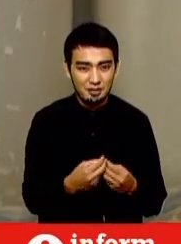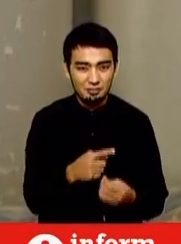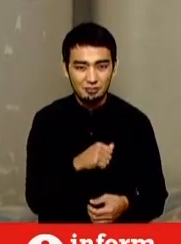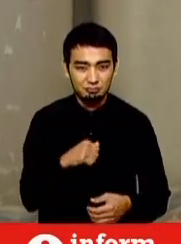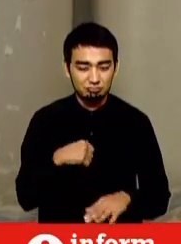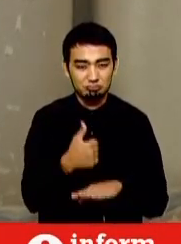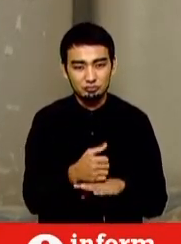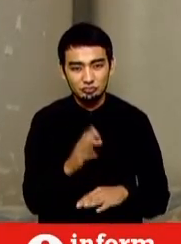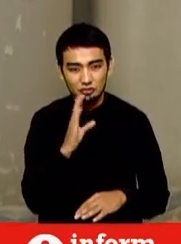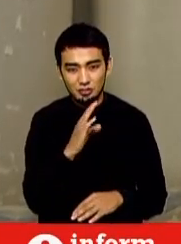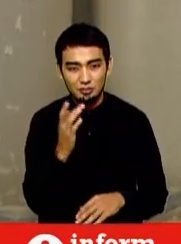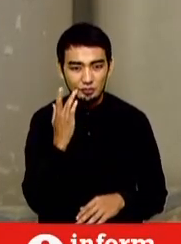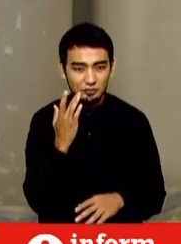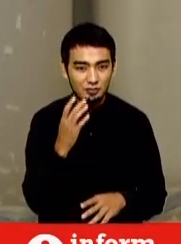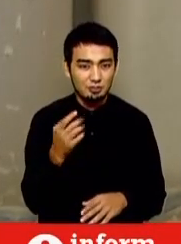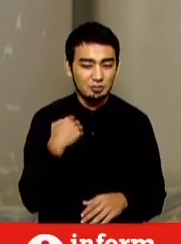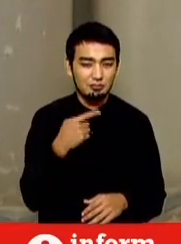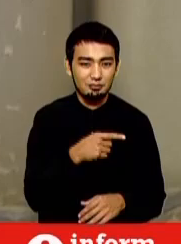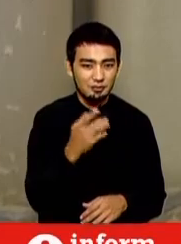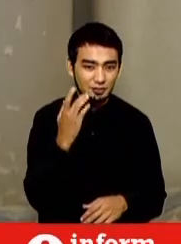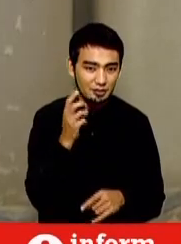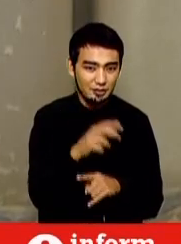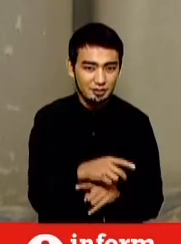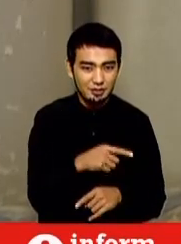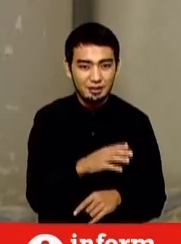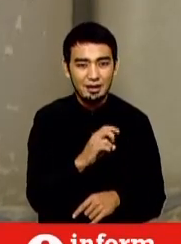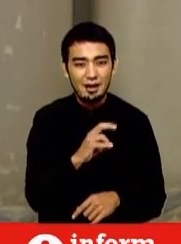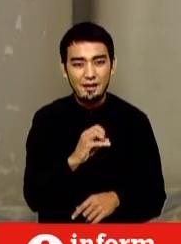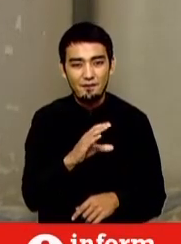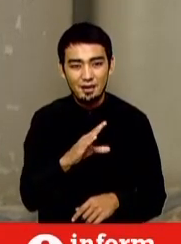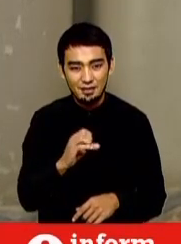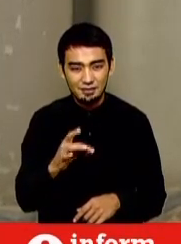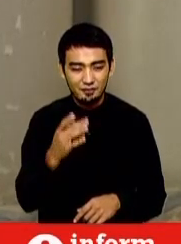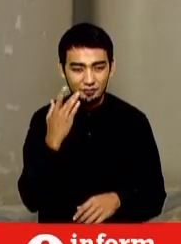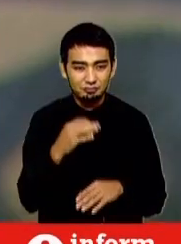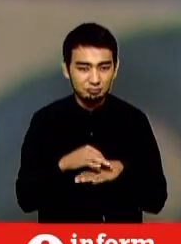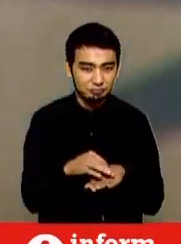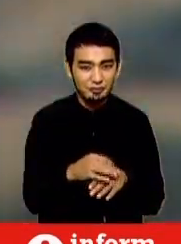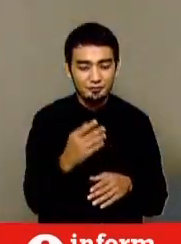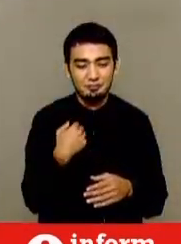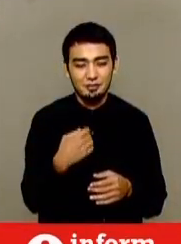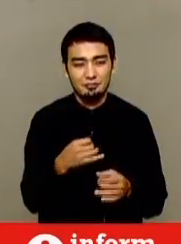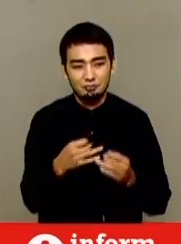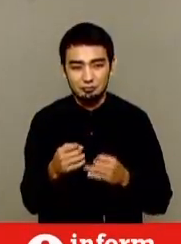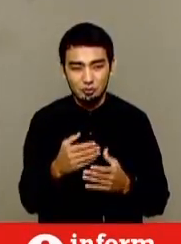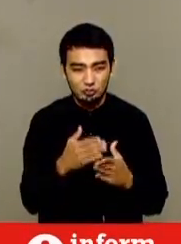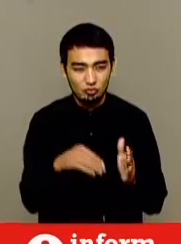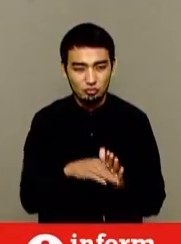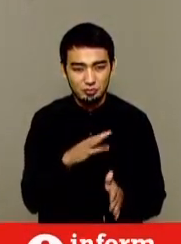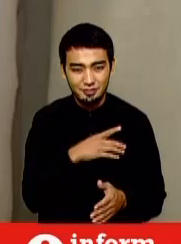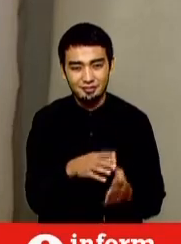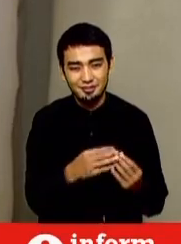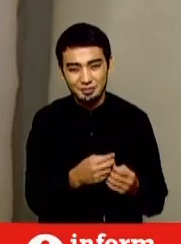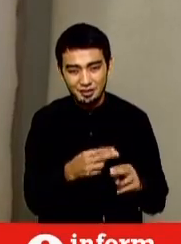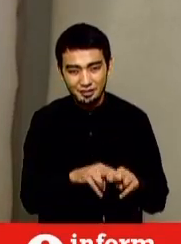еді. Бәріміз соған жиналып сол бәріміздің етіп жүретін. Жеңір көліктегі ерлі зайыптылар